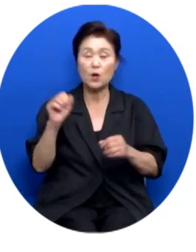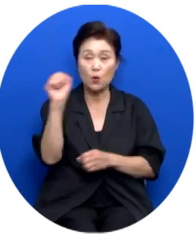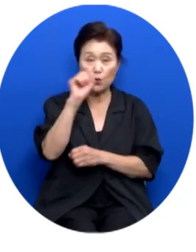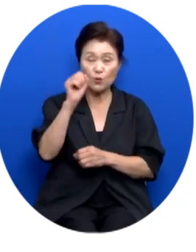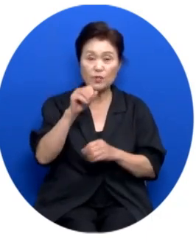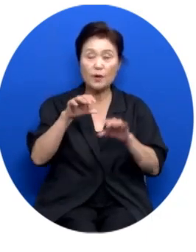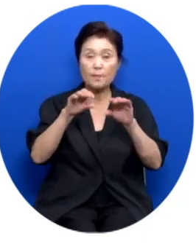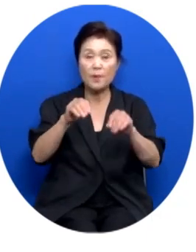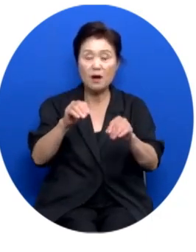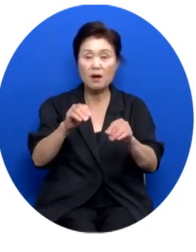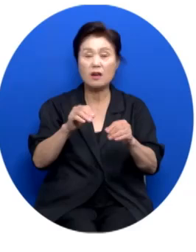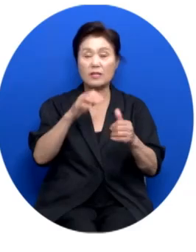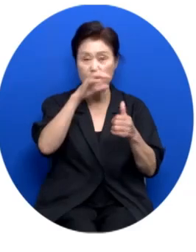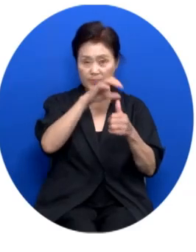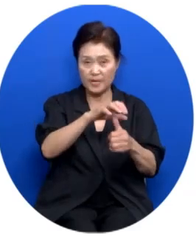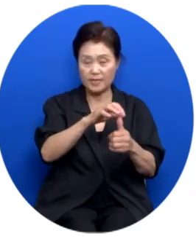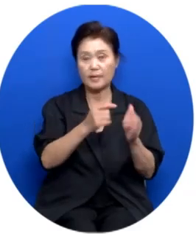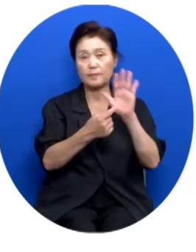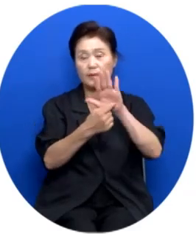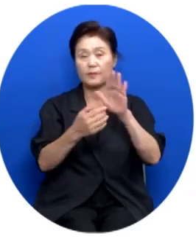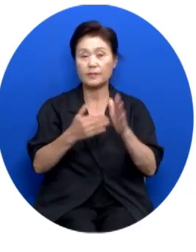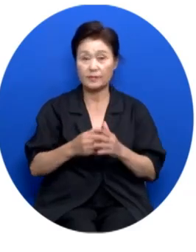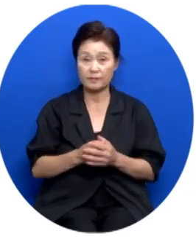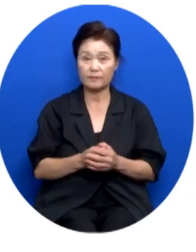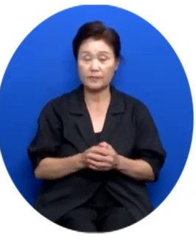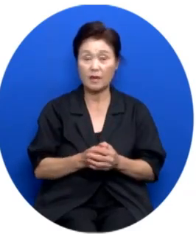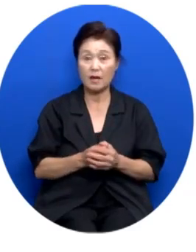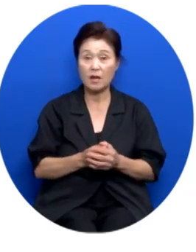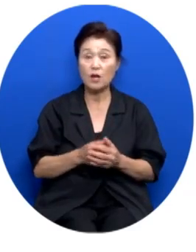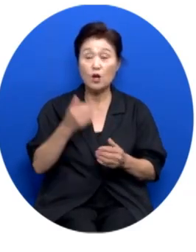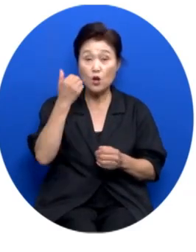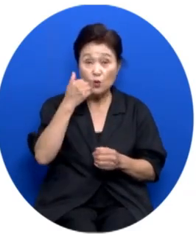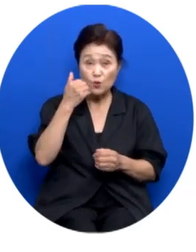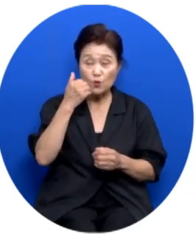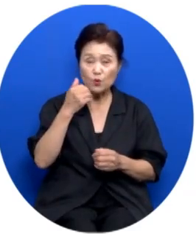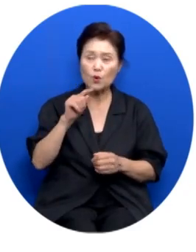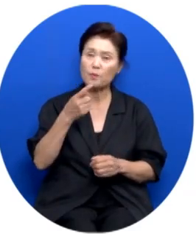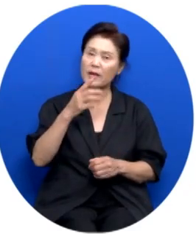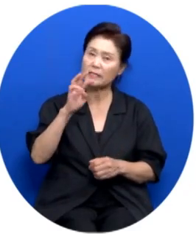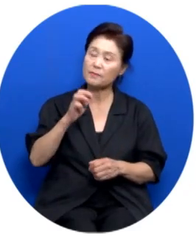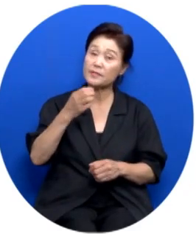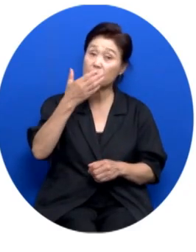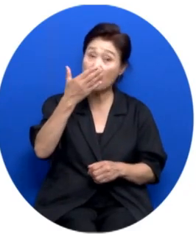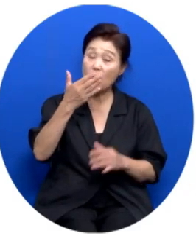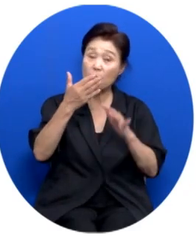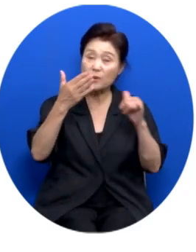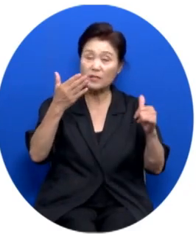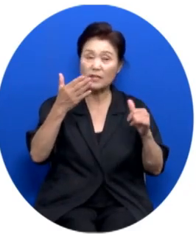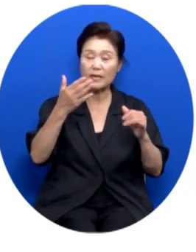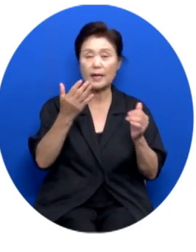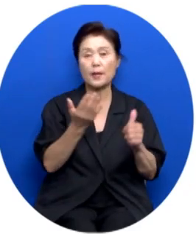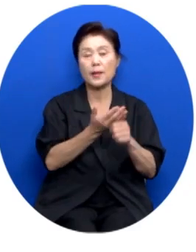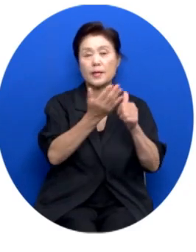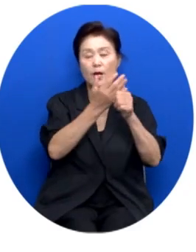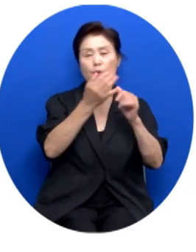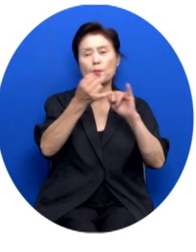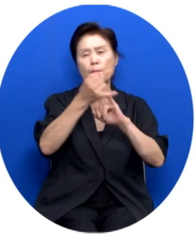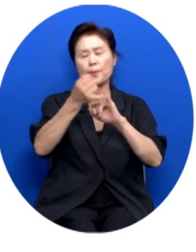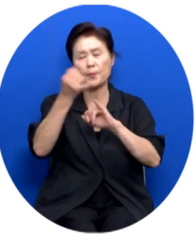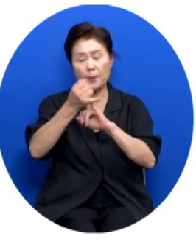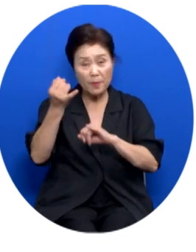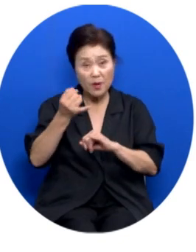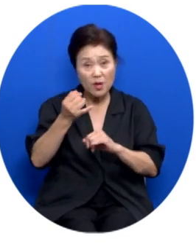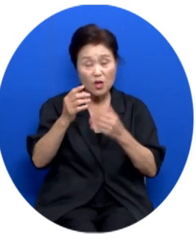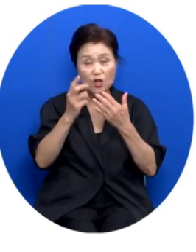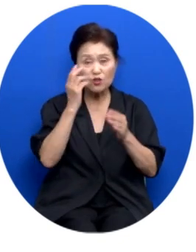결정이 이루어졌다고 밝혔습니다. 제재 조치 대상자로 의결된 139명의 양육비 채무 불이행자 가운데